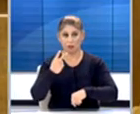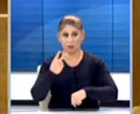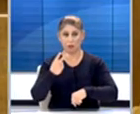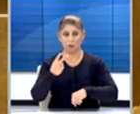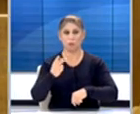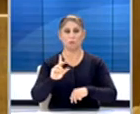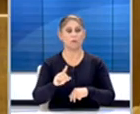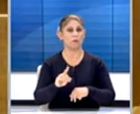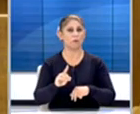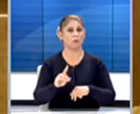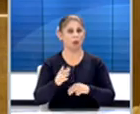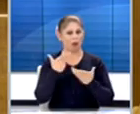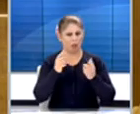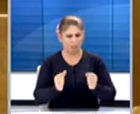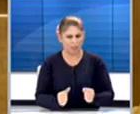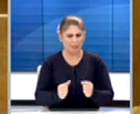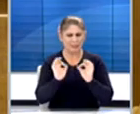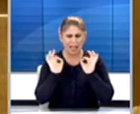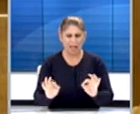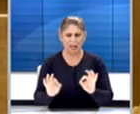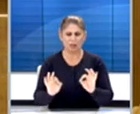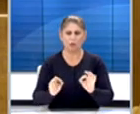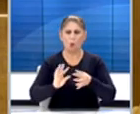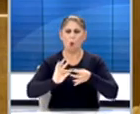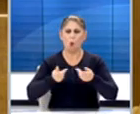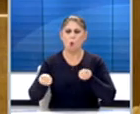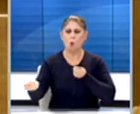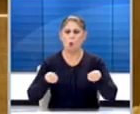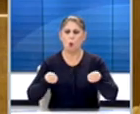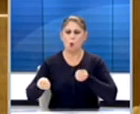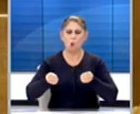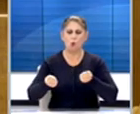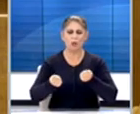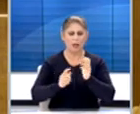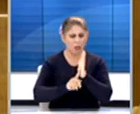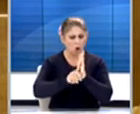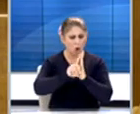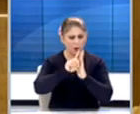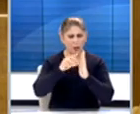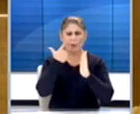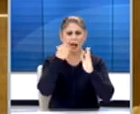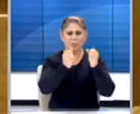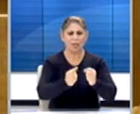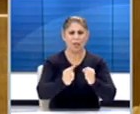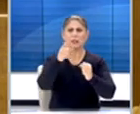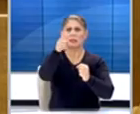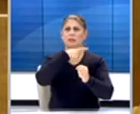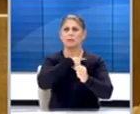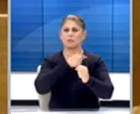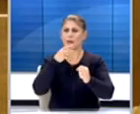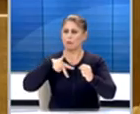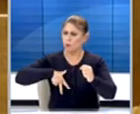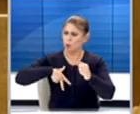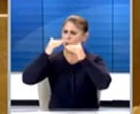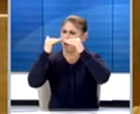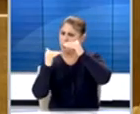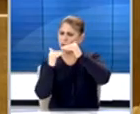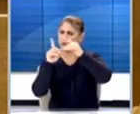Διότι είναι προφανές ότι τα φαινόμενα του κακού συντονισμού έχουν τη ρίζα τους και σε αυτό το